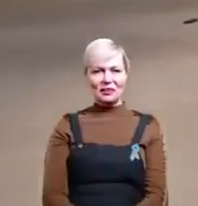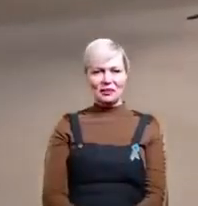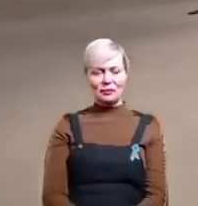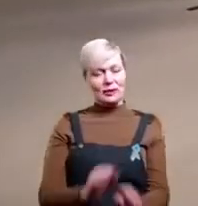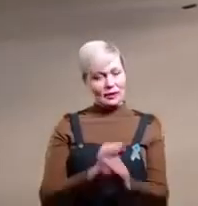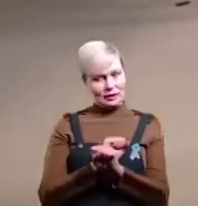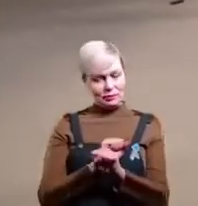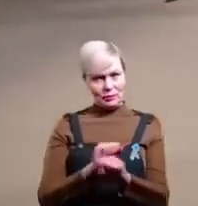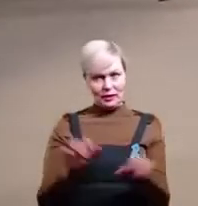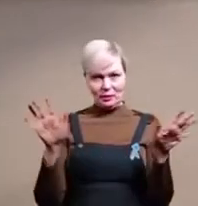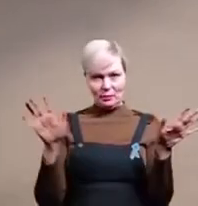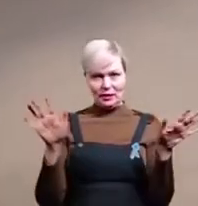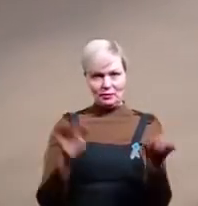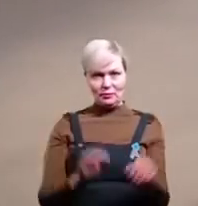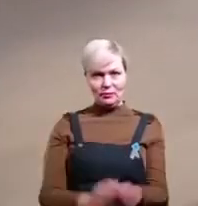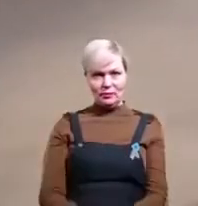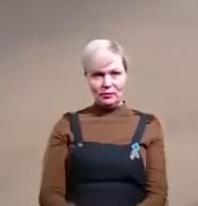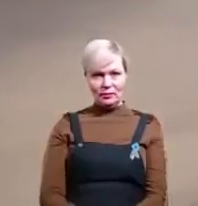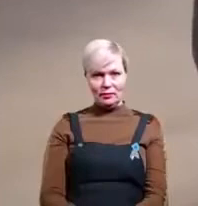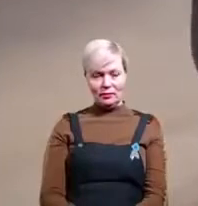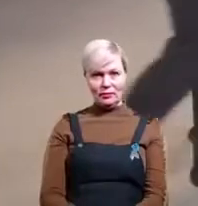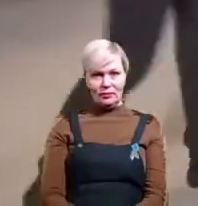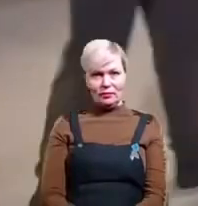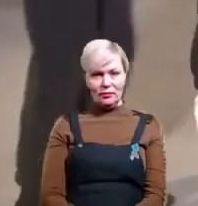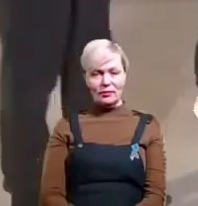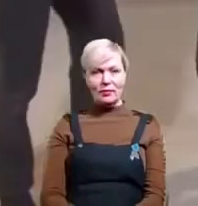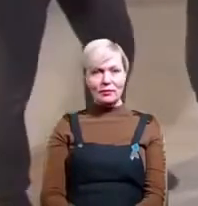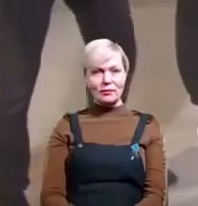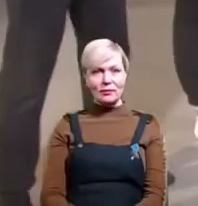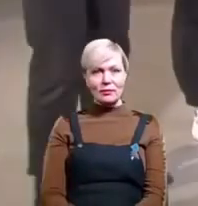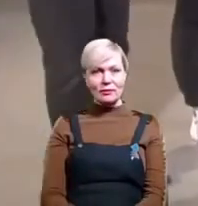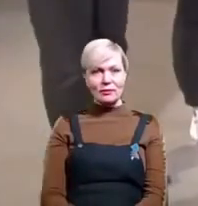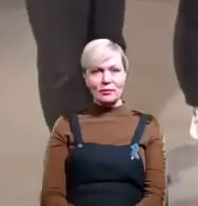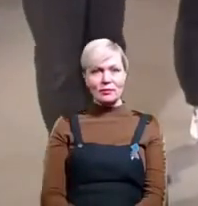Разбегаемся. Вход в круг, да.